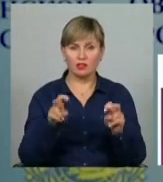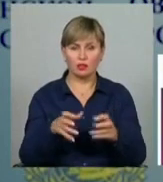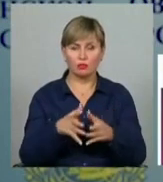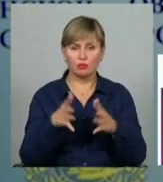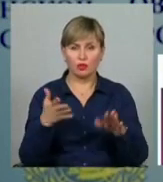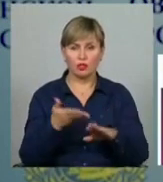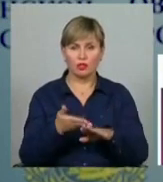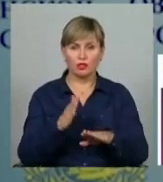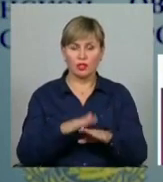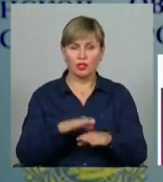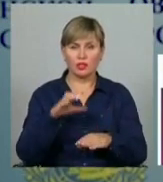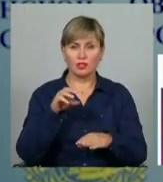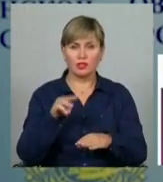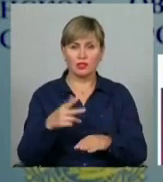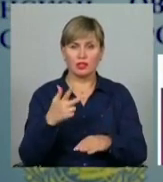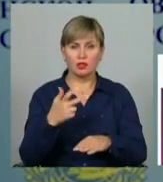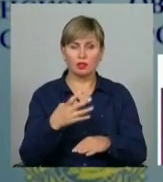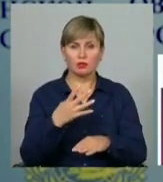более тяжкую статью